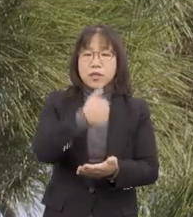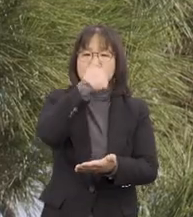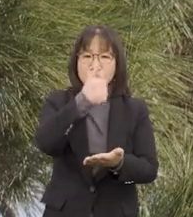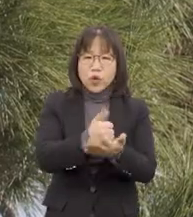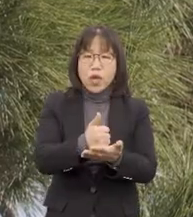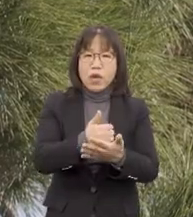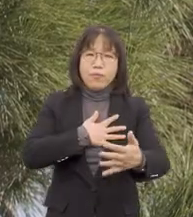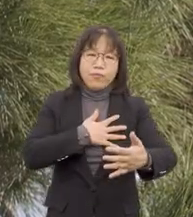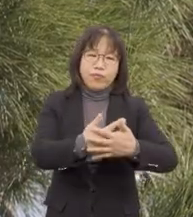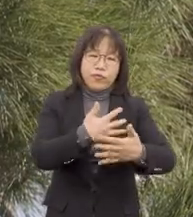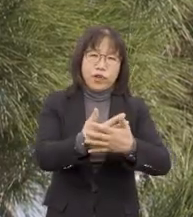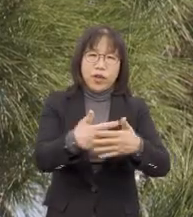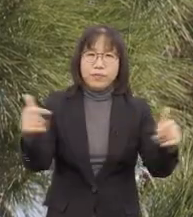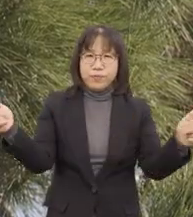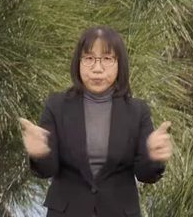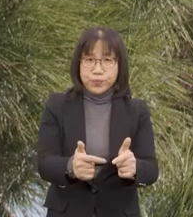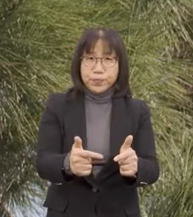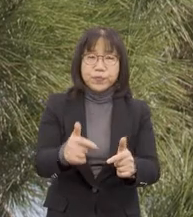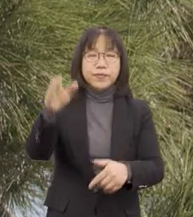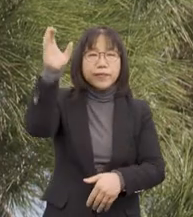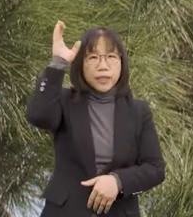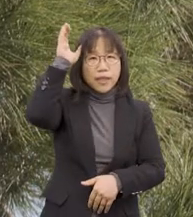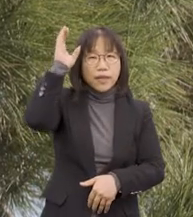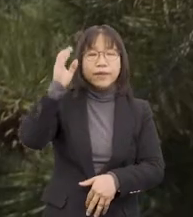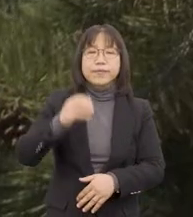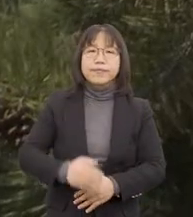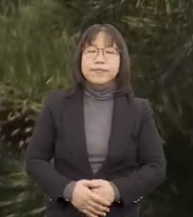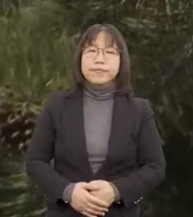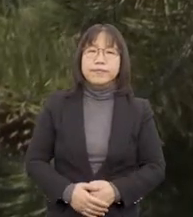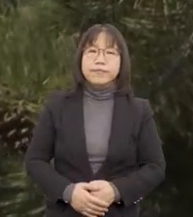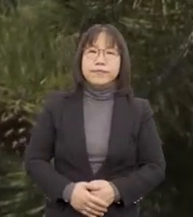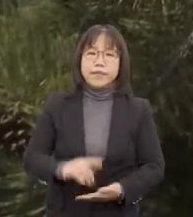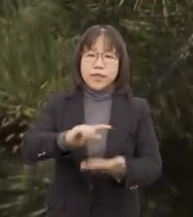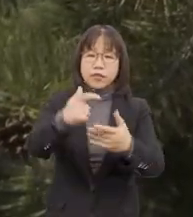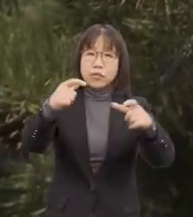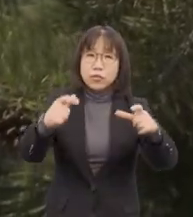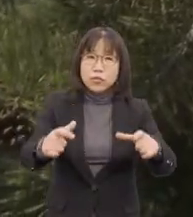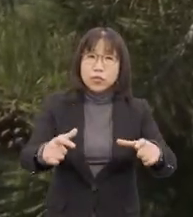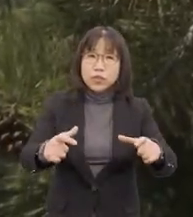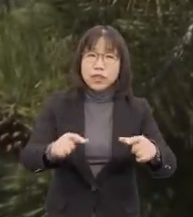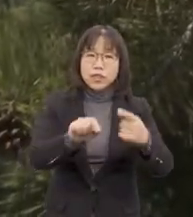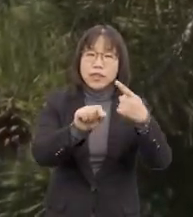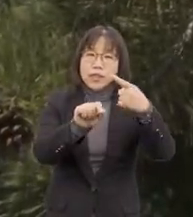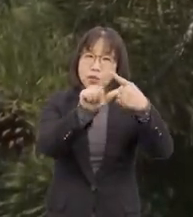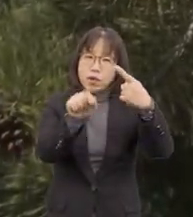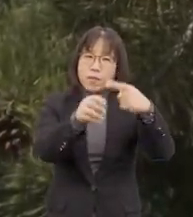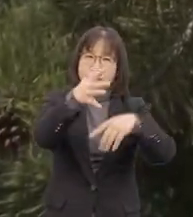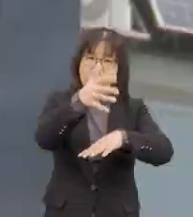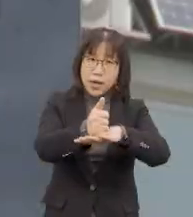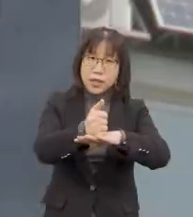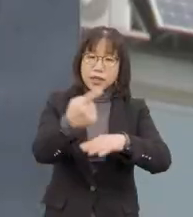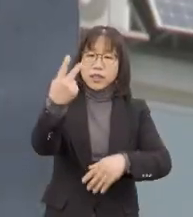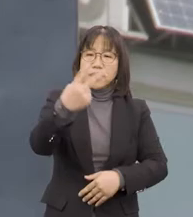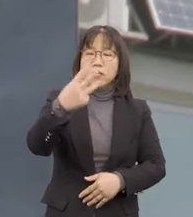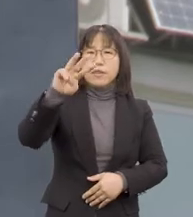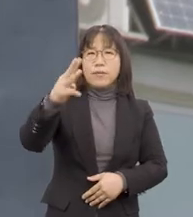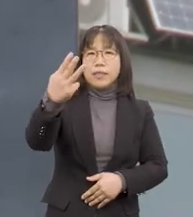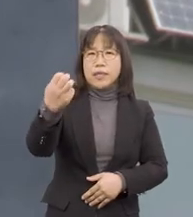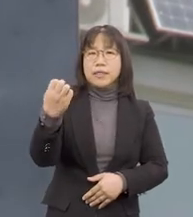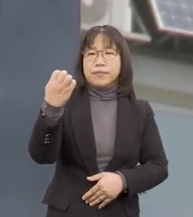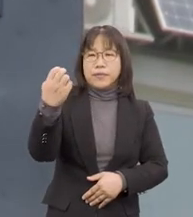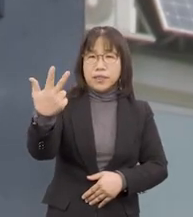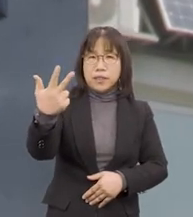있어 범죄 발생에 따른 주민 불안감이 크게 해소될 것으로 기대됩니다. 강서구는 1월 말